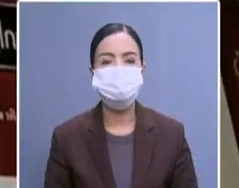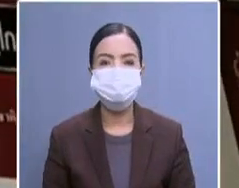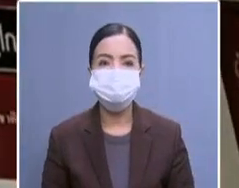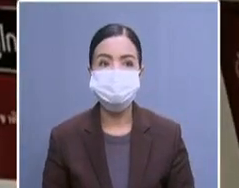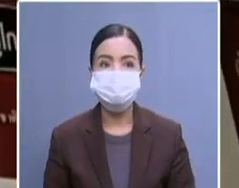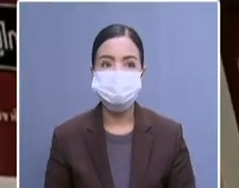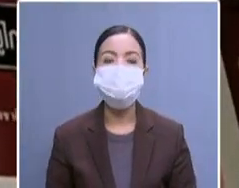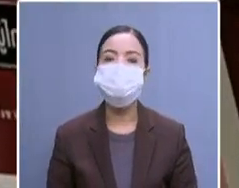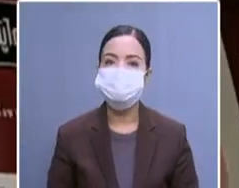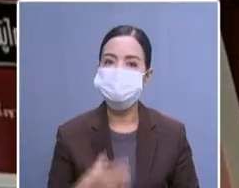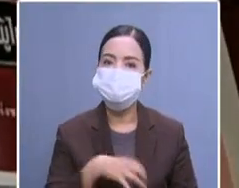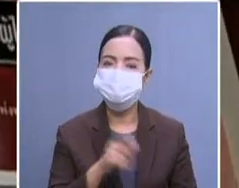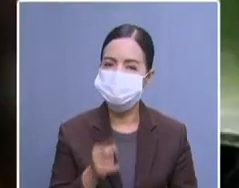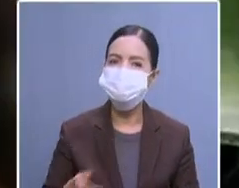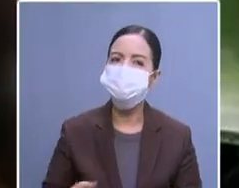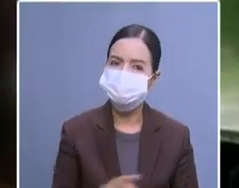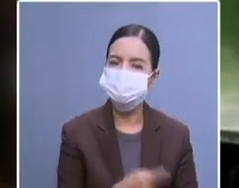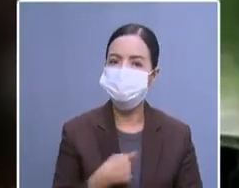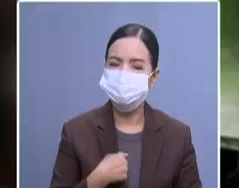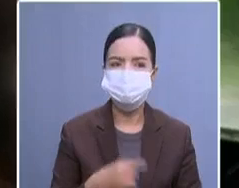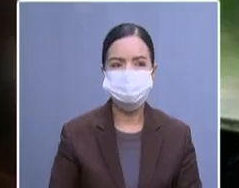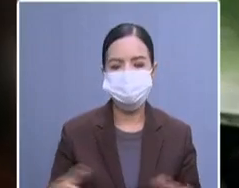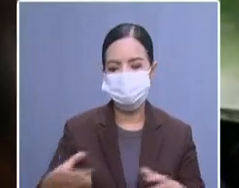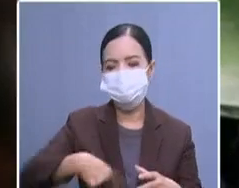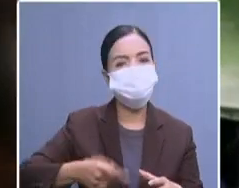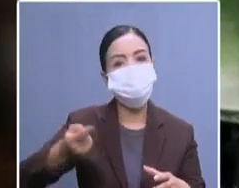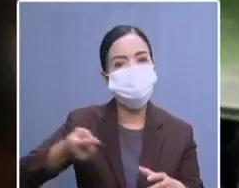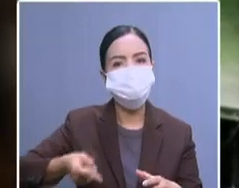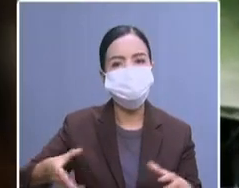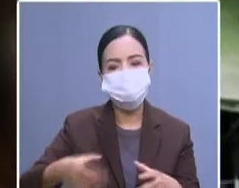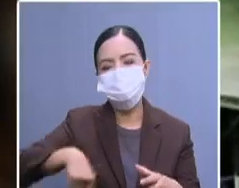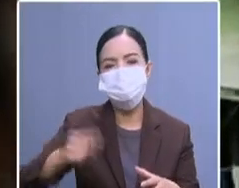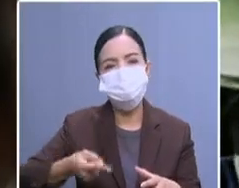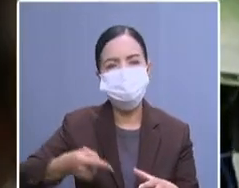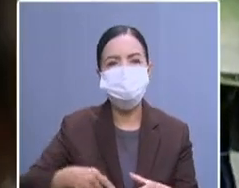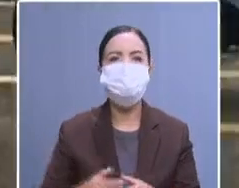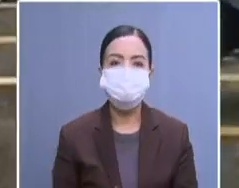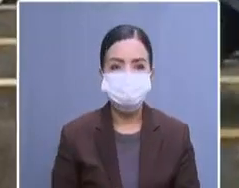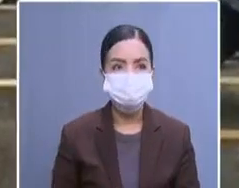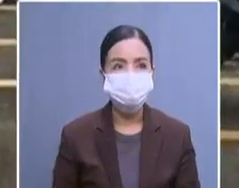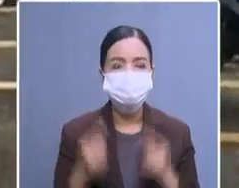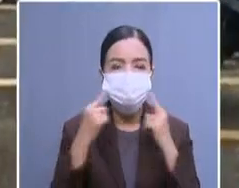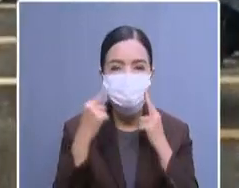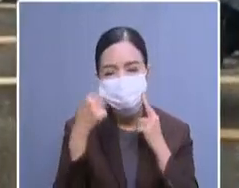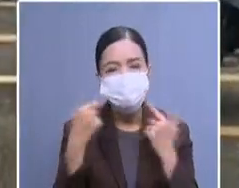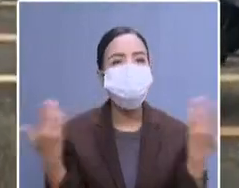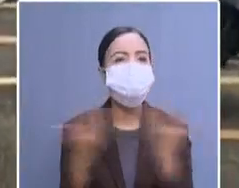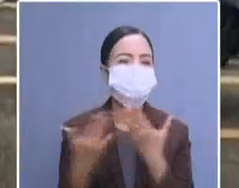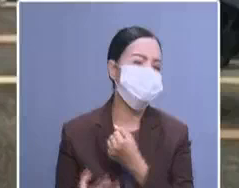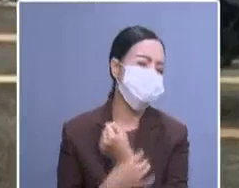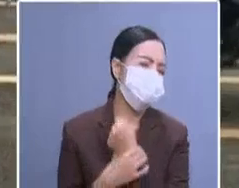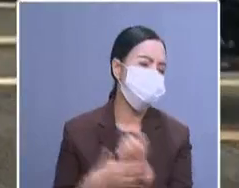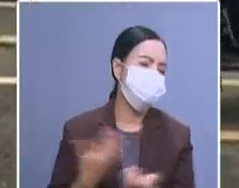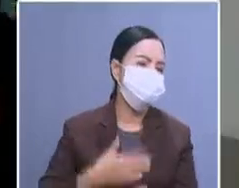าให้ข้อมูลเพิ่มเติมว่าก่อนหน้านี้เนี่ยเคยถูกบุคคลเหล่านี้เนี่ยที่อ้างเป็นตำรวจนอกเครื่องแบบเนี่ยเปลี่ยนหน้ากันเข้ามาจับกุมแล้วแล้วก็รีด